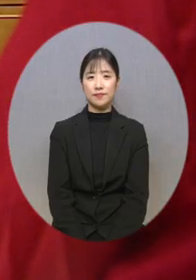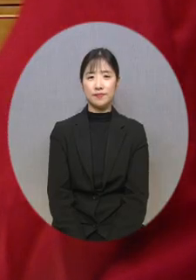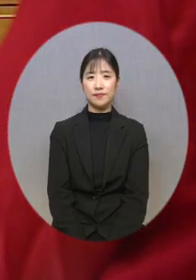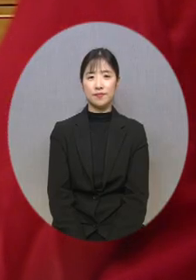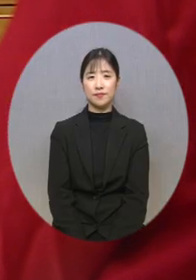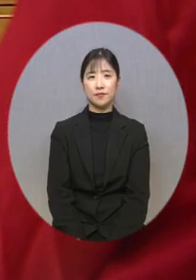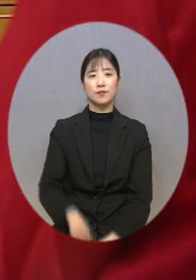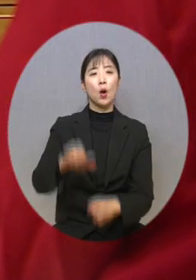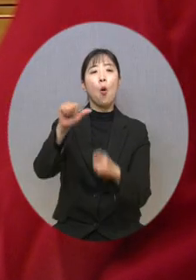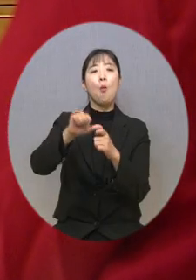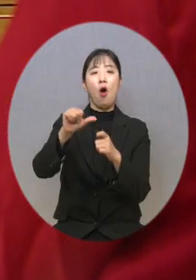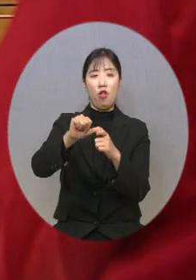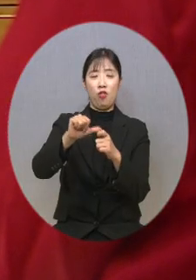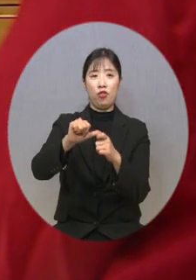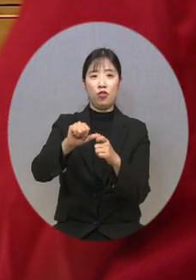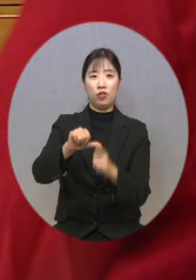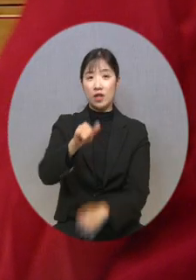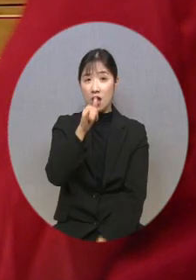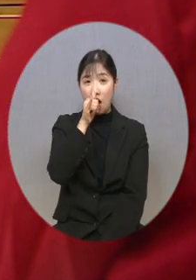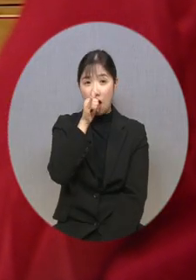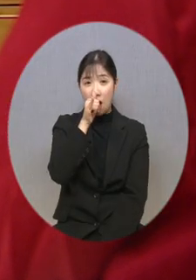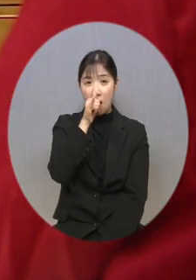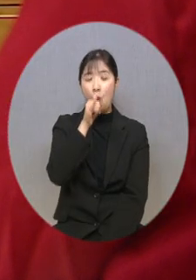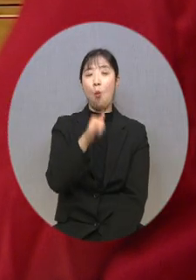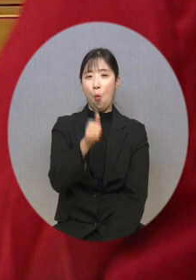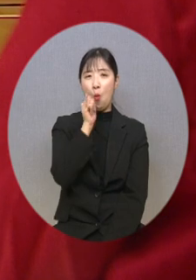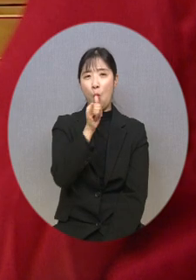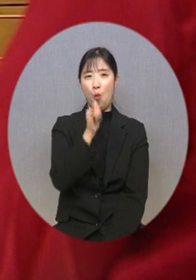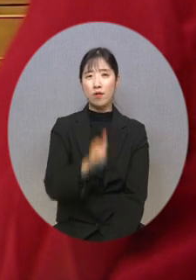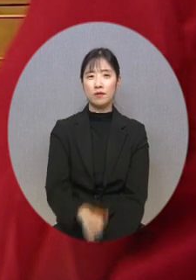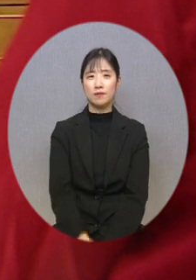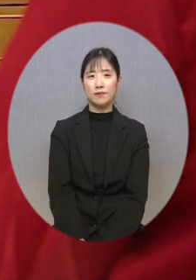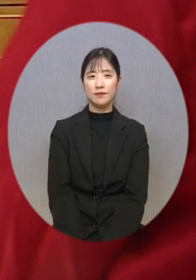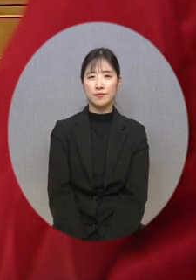5번 앞에 두세요. 5번이 있으신 분 앞에 5번은 있다.